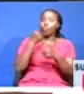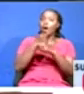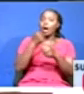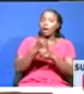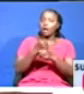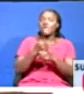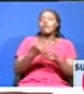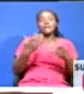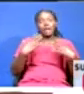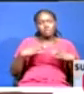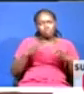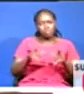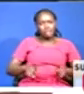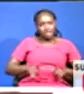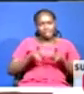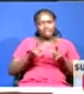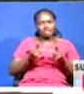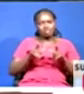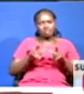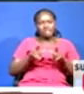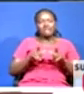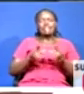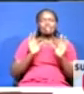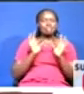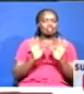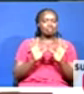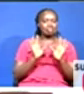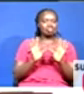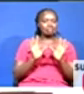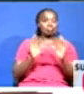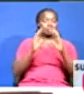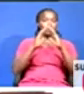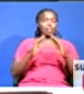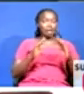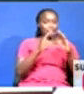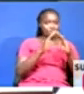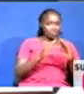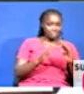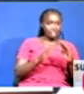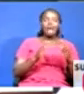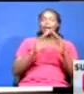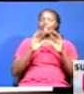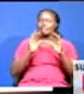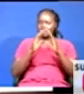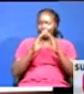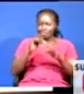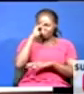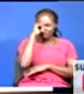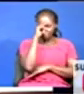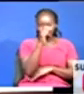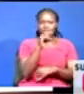watu waishi katika nyumba ambazo ni za fahari, nyumba ambazo ni za heshima.